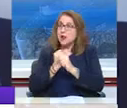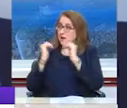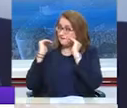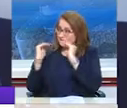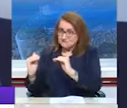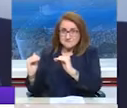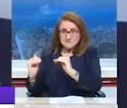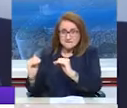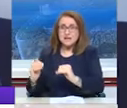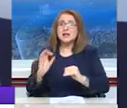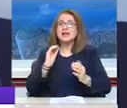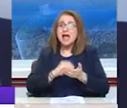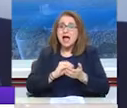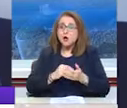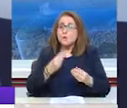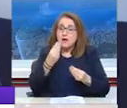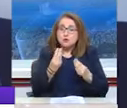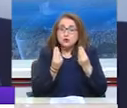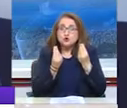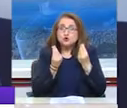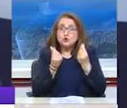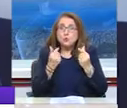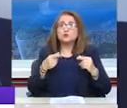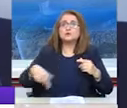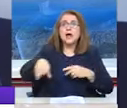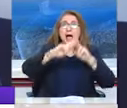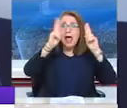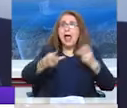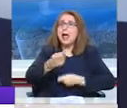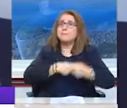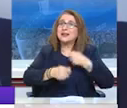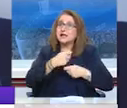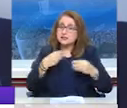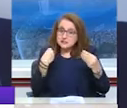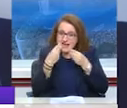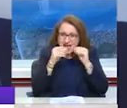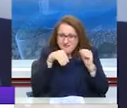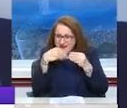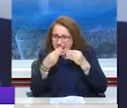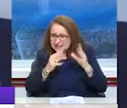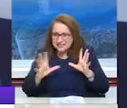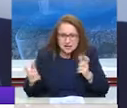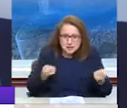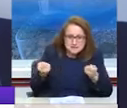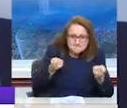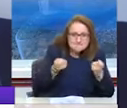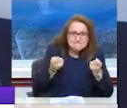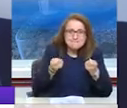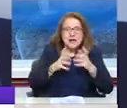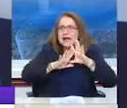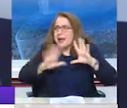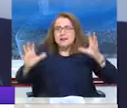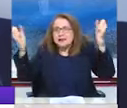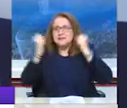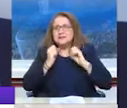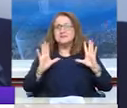δίνοντας προσωρινά εργαλεία ευελιξίας στις επιχειρήσεις, όλες αυτές που πλήττονται και φυσικά ανακουφίζοντας